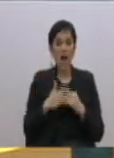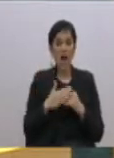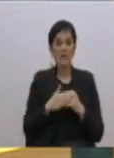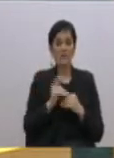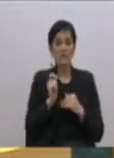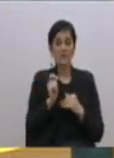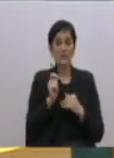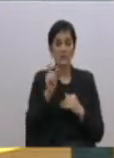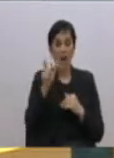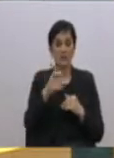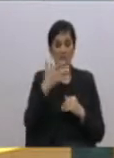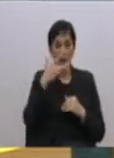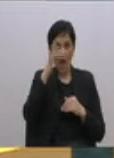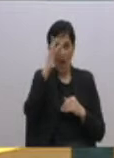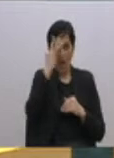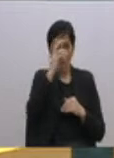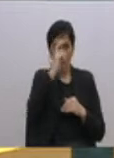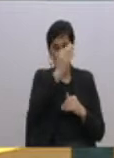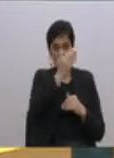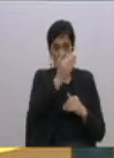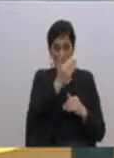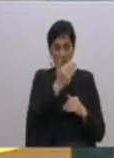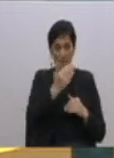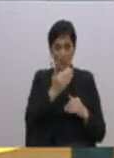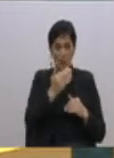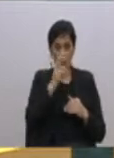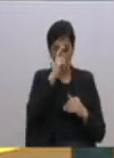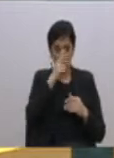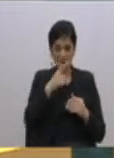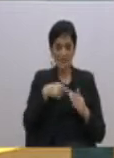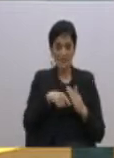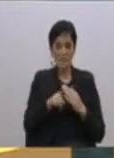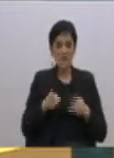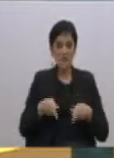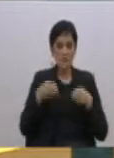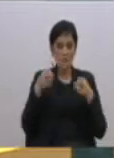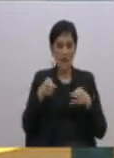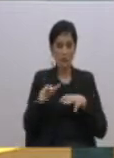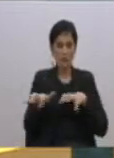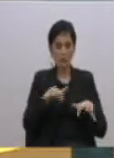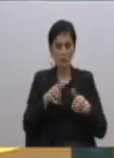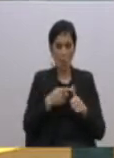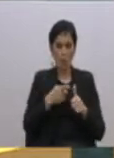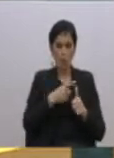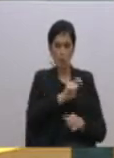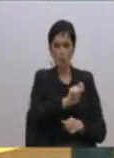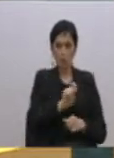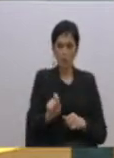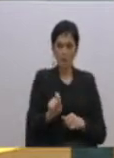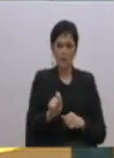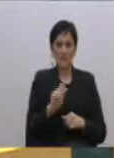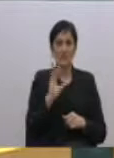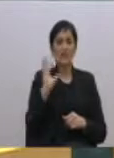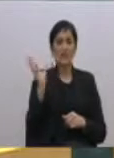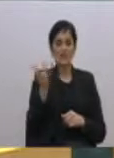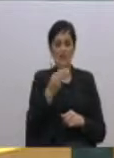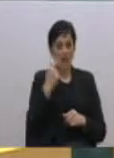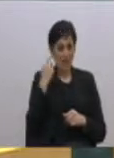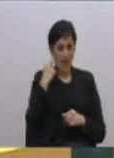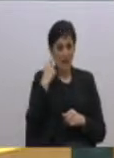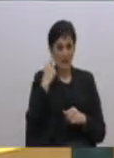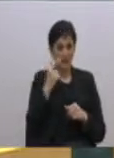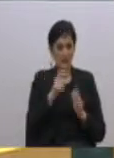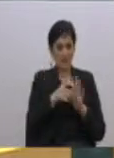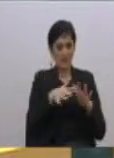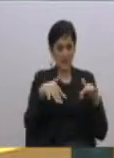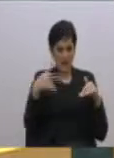mi-a nebi romlebi, americi stau robis mi-a bandit ebatari gamot hadebuli. Corupționer ebatari gamot hadebuli. Da cu el ases mi s-a îndarbat și da. Sau